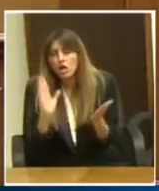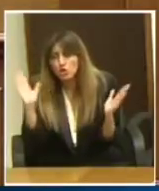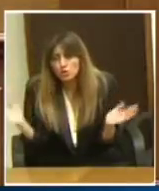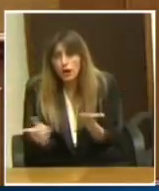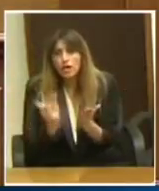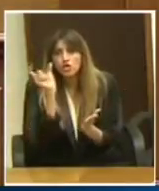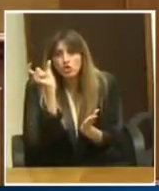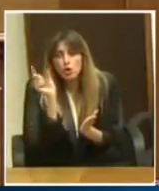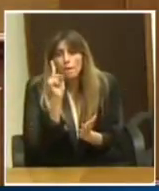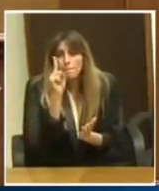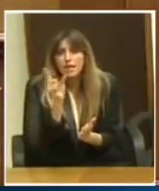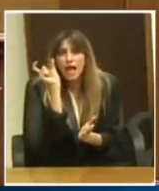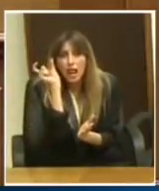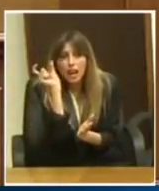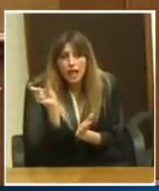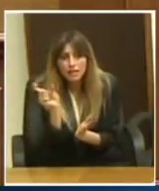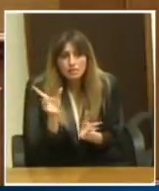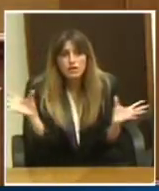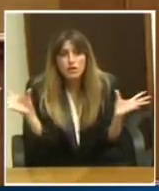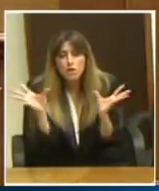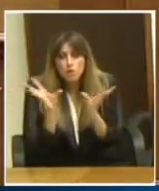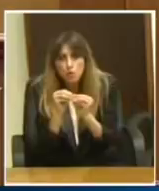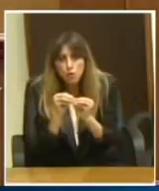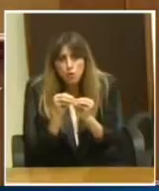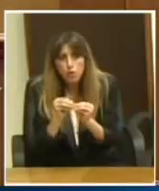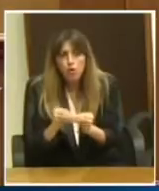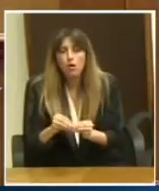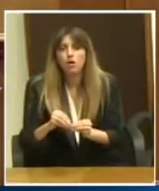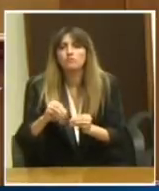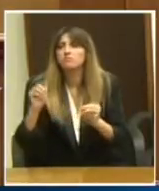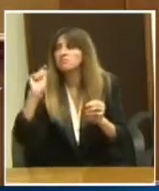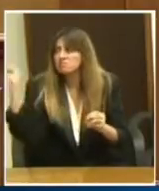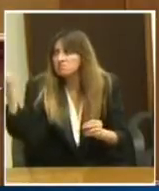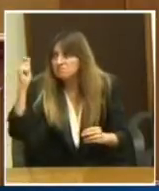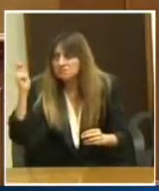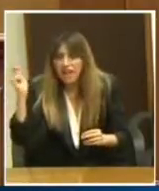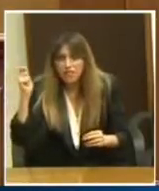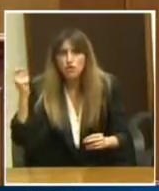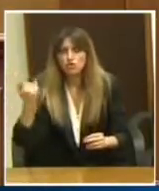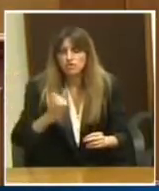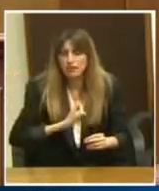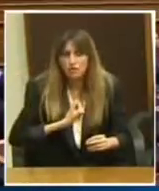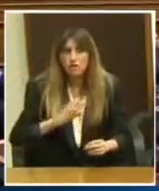αλλαγή αναφορών σε έθνος γλώσσα. Καμία αναφορά.